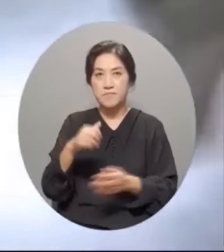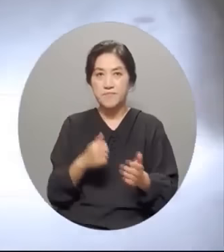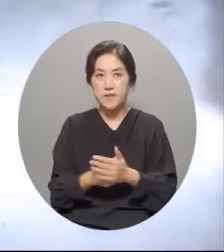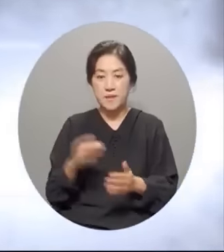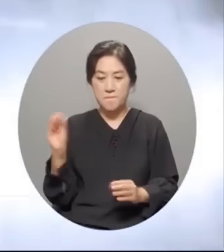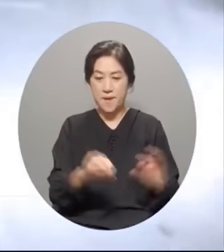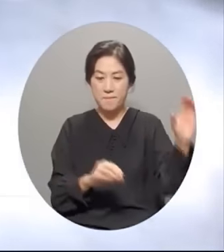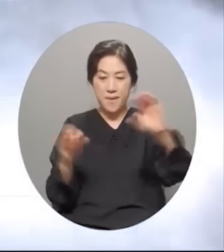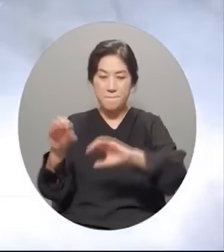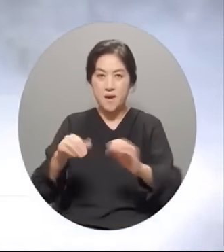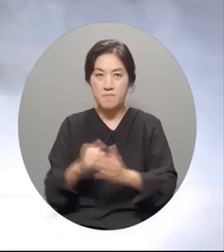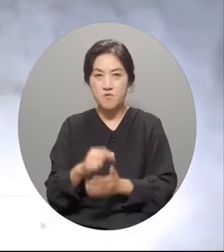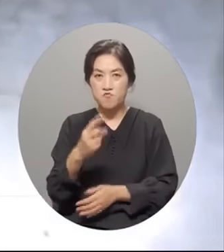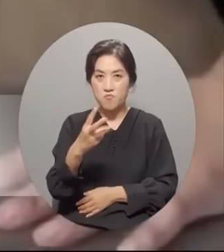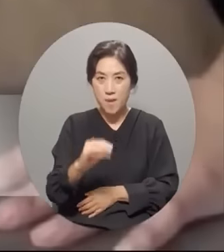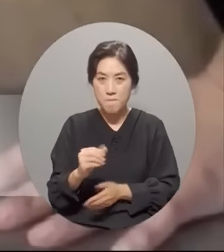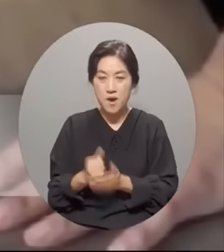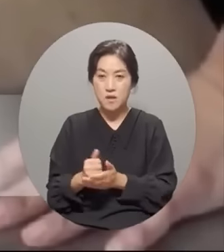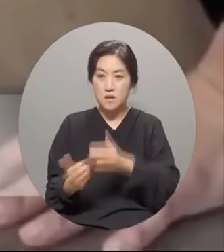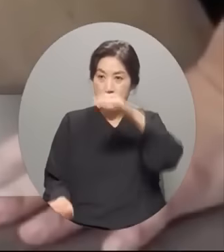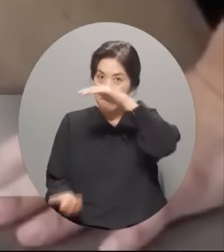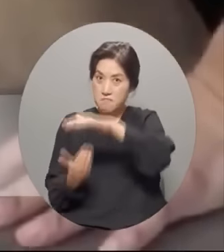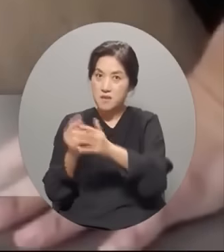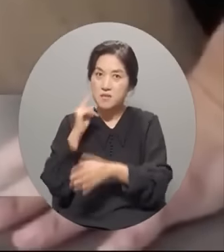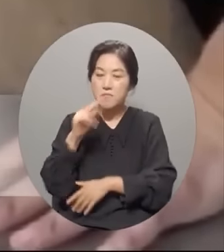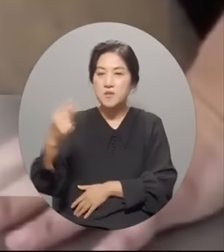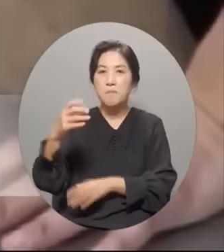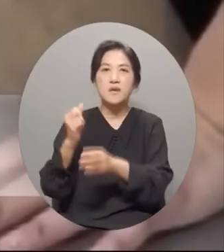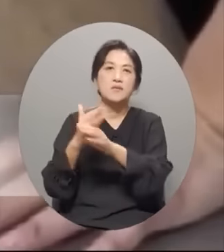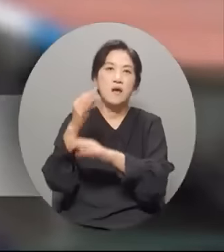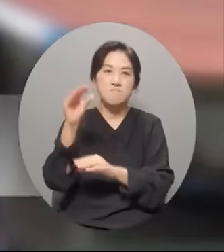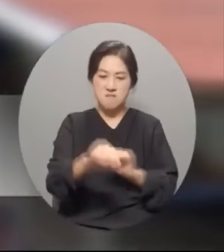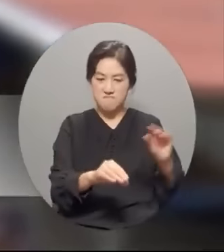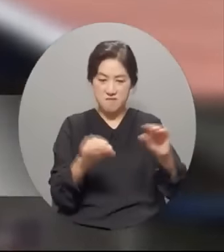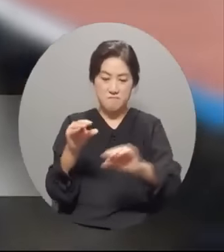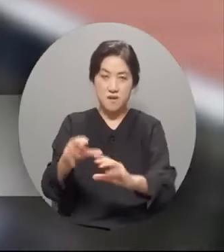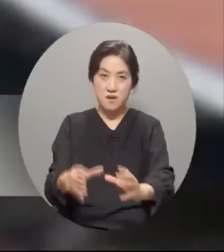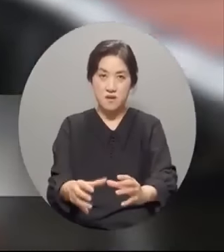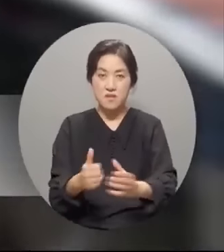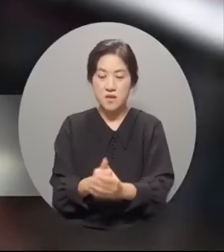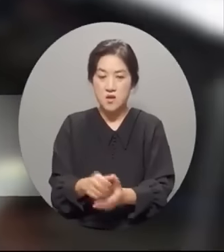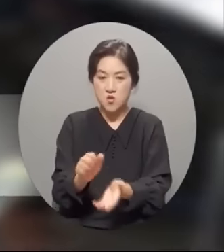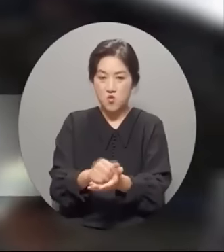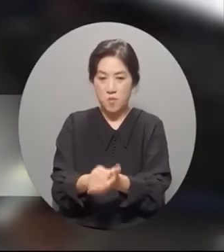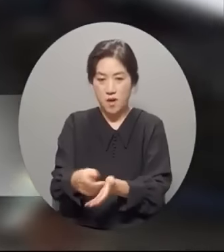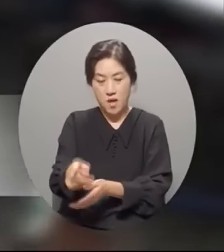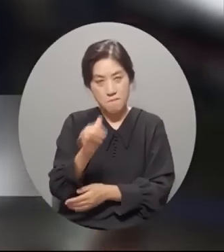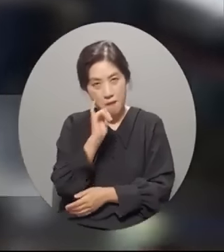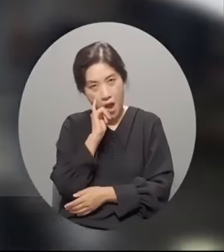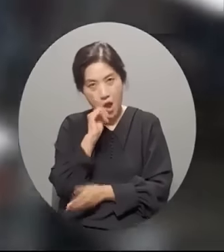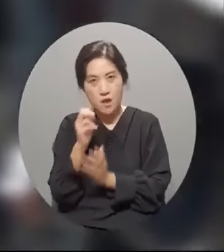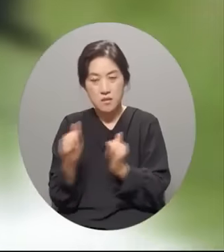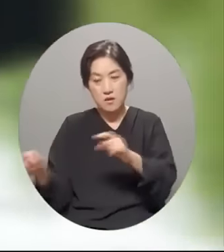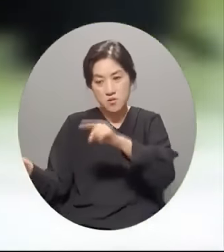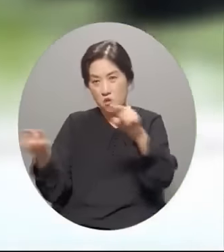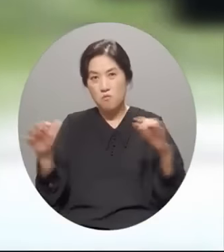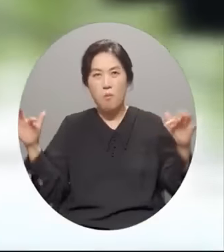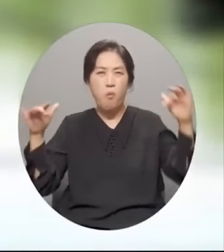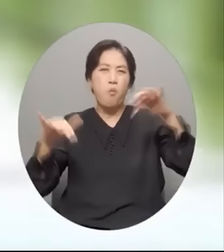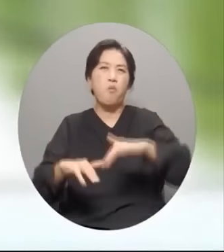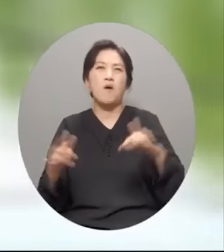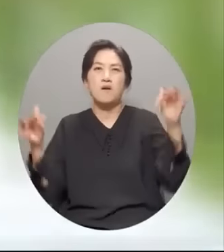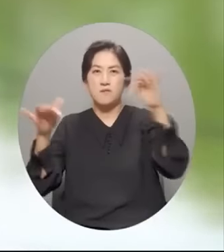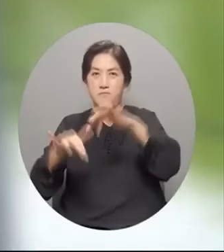판 판돈은 수백만 원에서 많게는 천만 원이 넘기도 합니다. 도박 낚시에 빠진 사람들은 전국에서